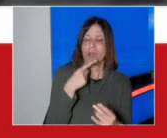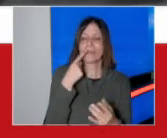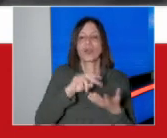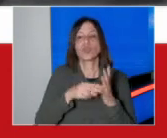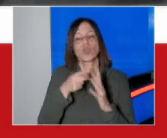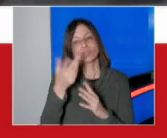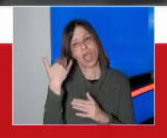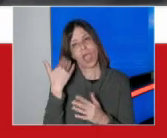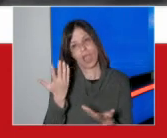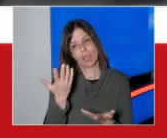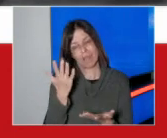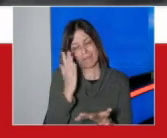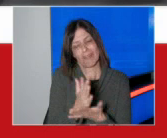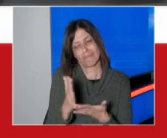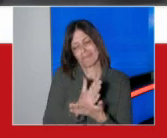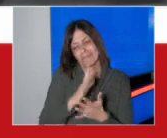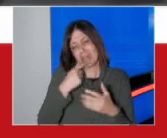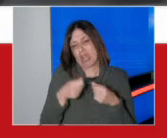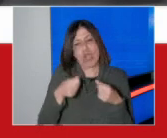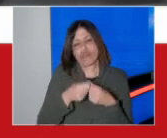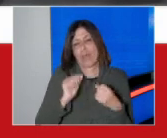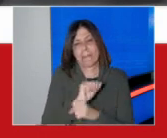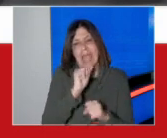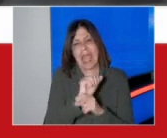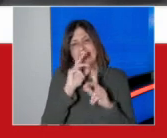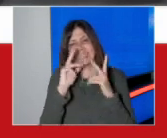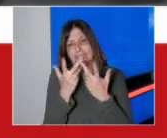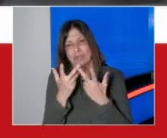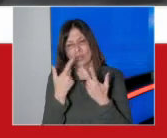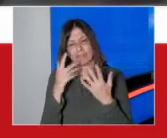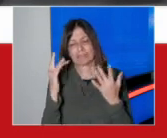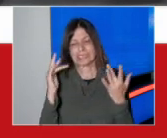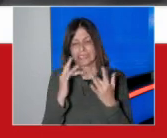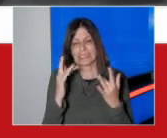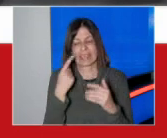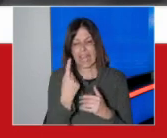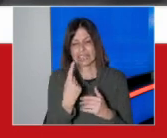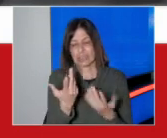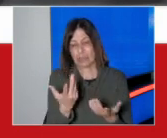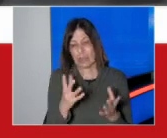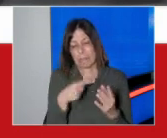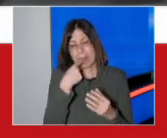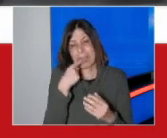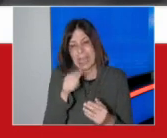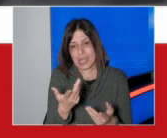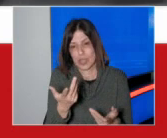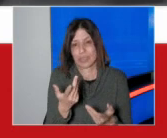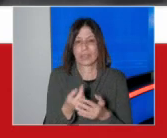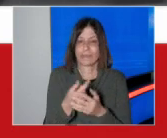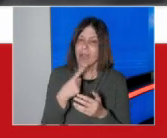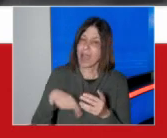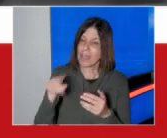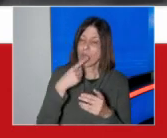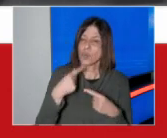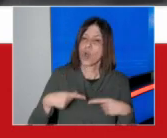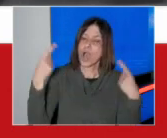הזאת הייתה באה בלאו הכי, בלי קשר למחאה הציבורית, אז הוא סתר את עצמו כאן באמירה הזו. ואנחנו היום